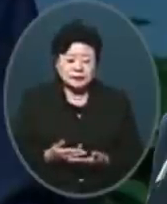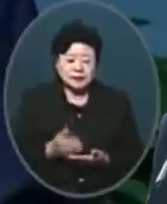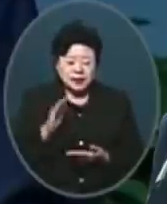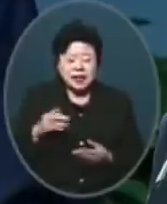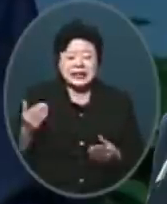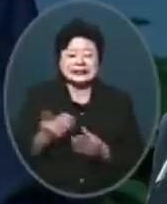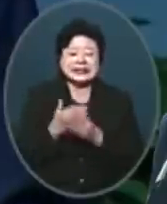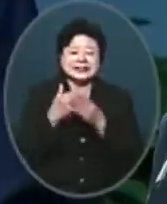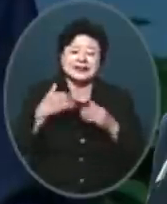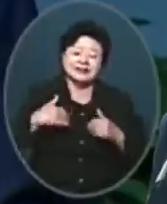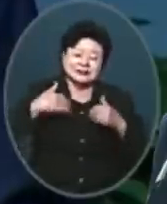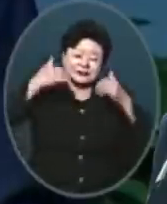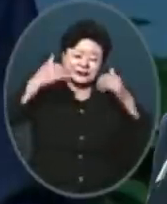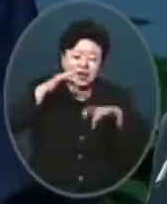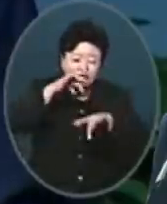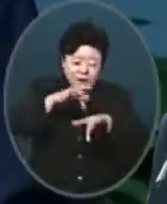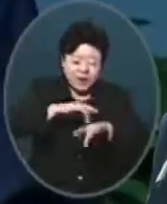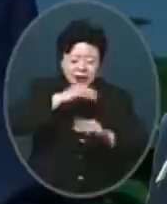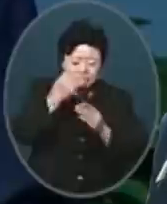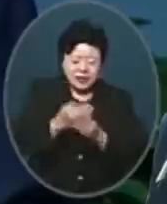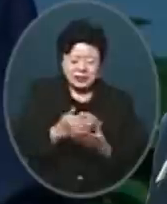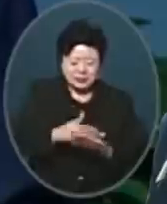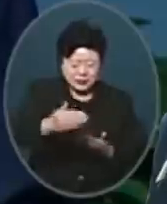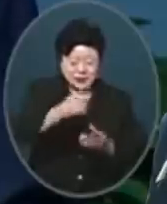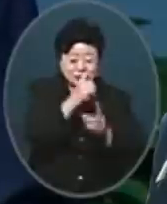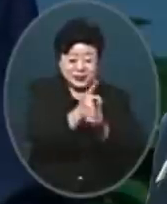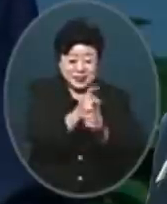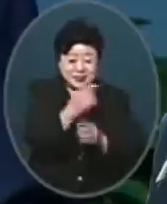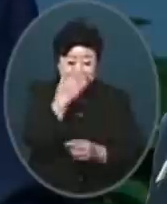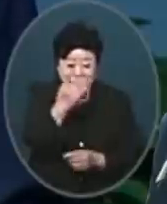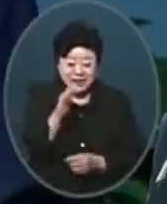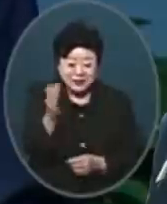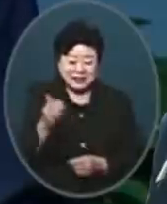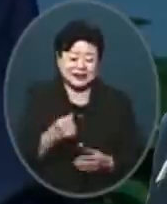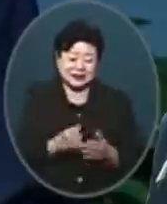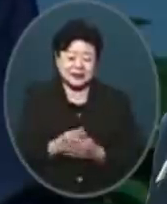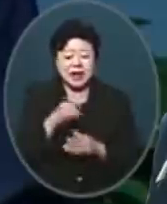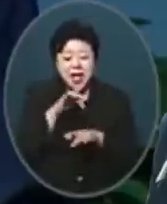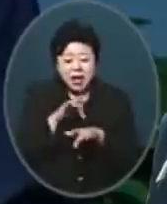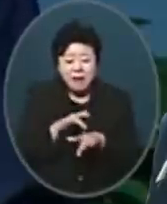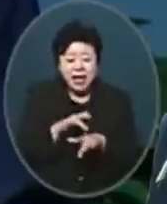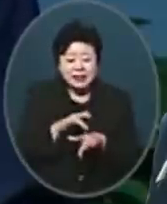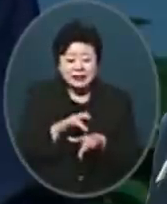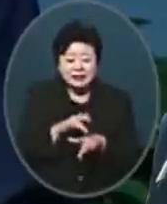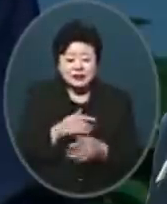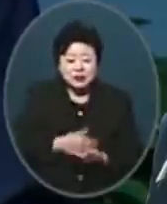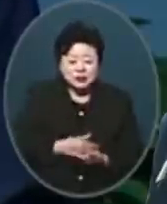장성해 가면서 마귀를 완전히 이기게 되는 것입니다. 그러므로 마귀를 꾸짖고